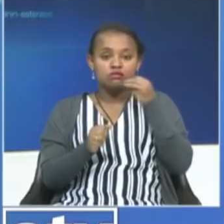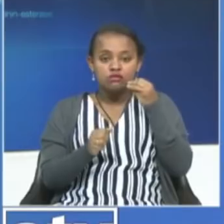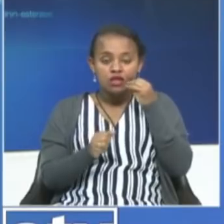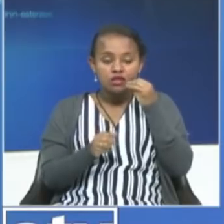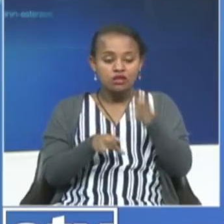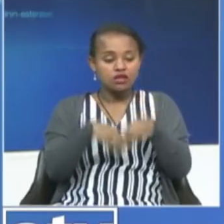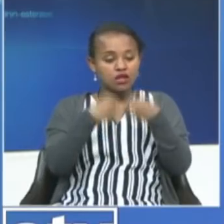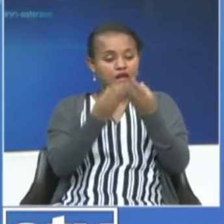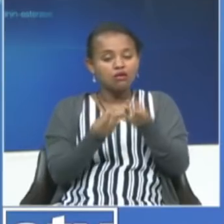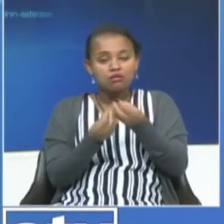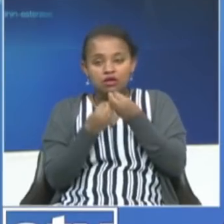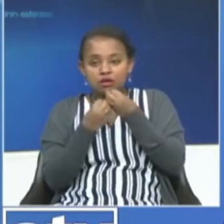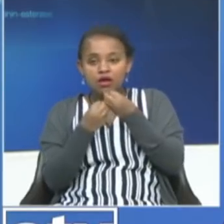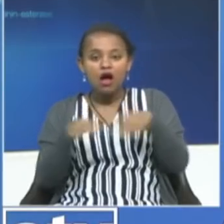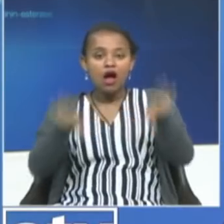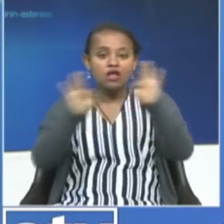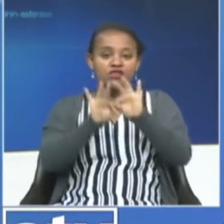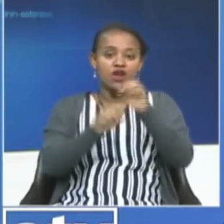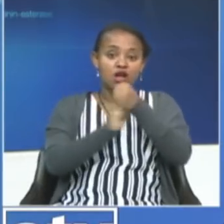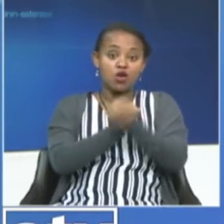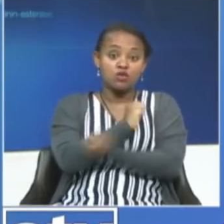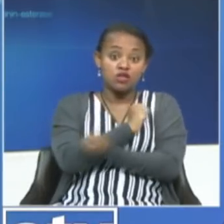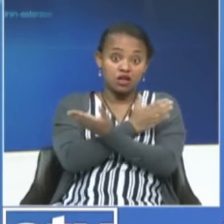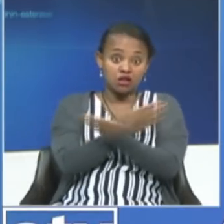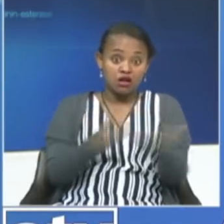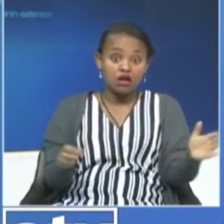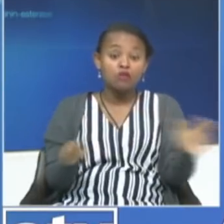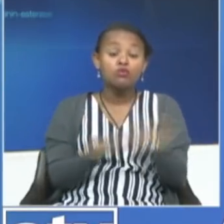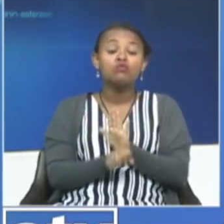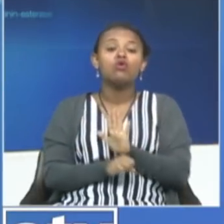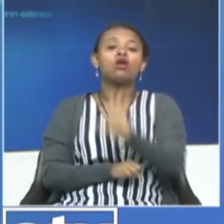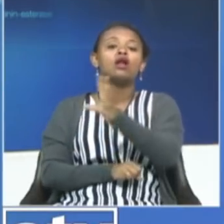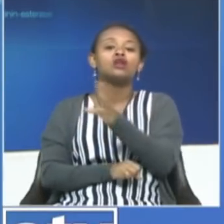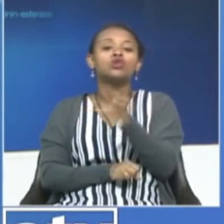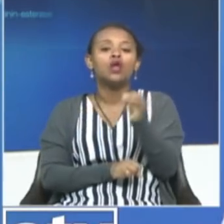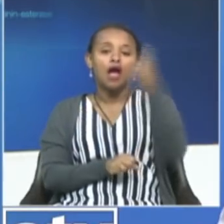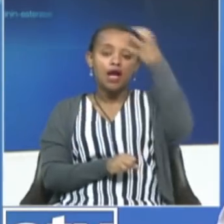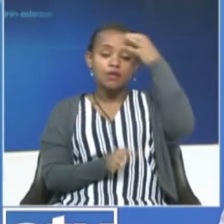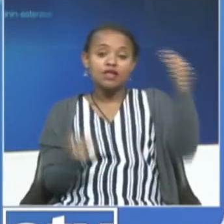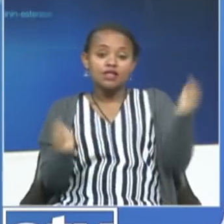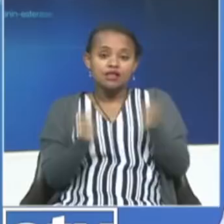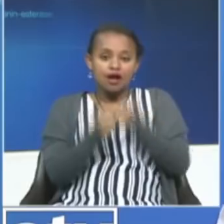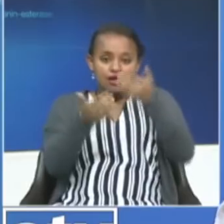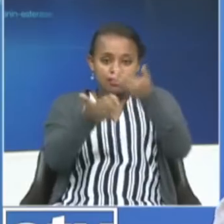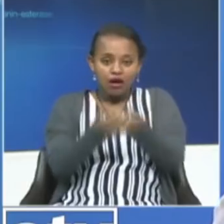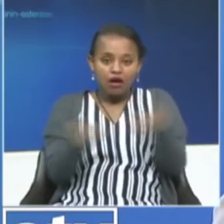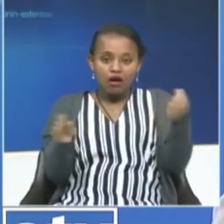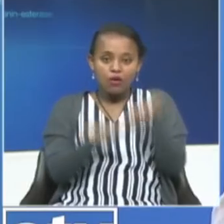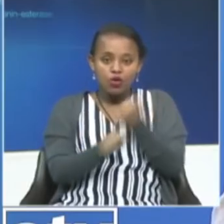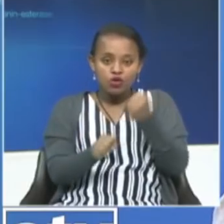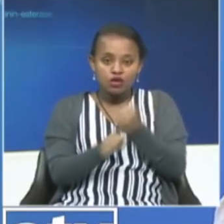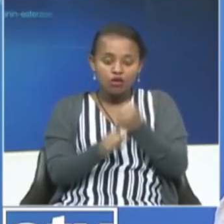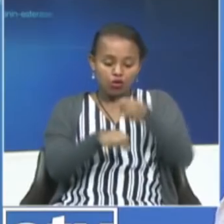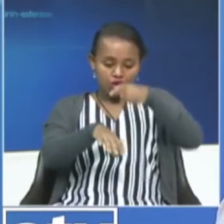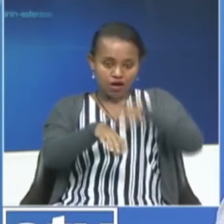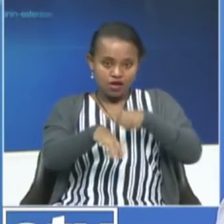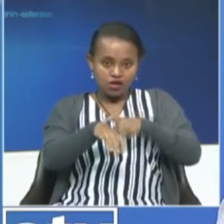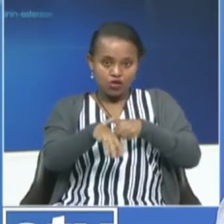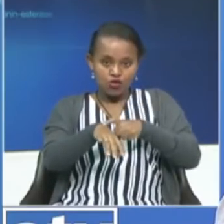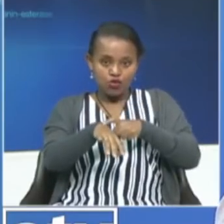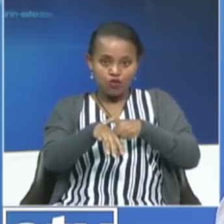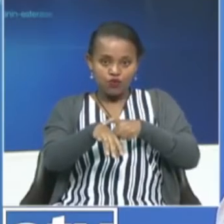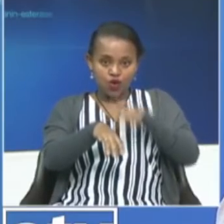ምግብ እንደዚህ አስፈላጊ መሰረታዊ ነገሮች ቢሟሉላቸው እና ከመንግስት ጋር ተቀራርበው ሰርተው ለጊዜው